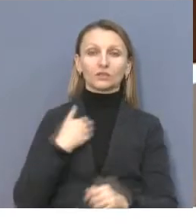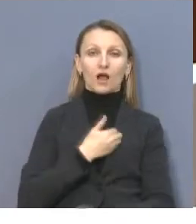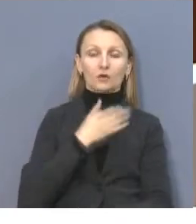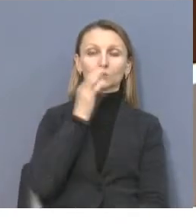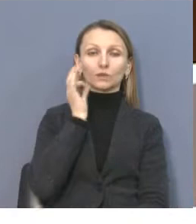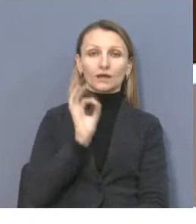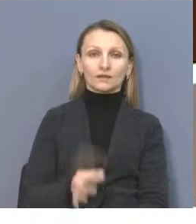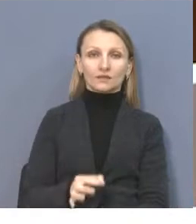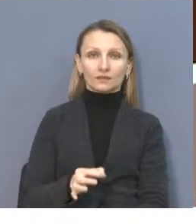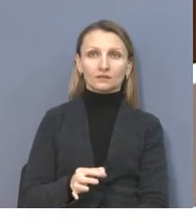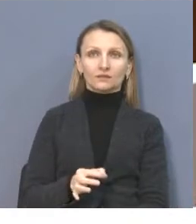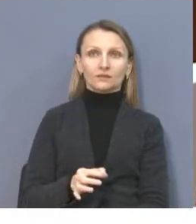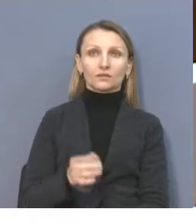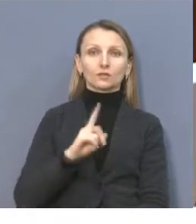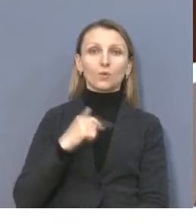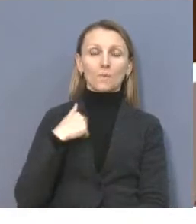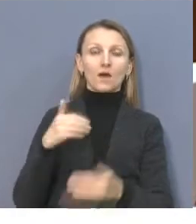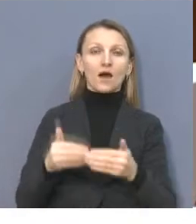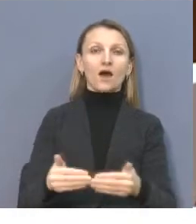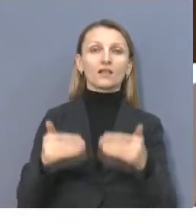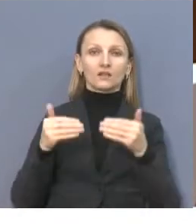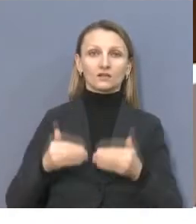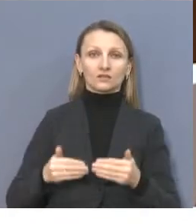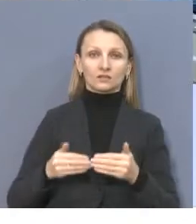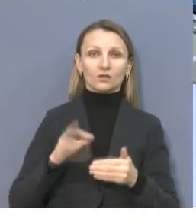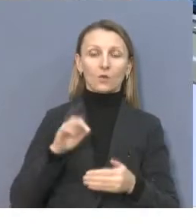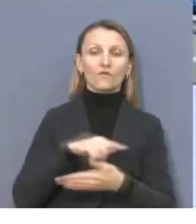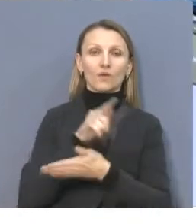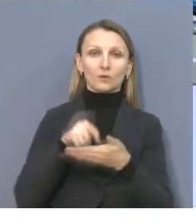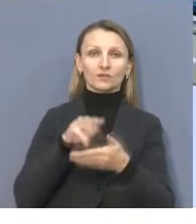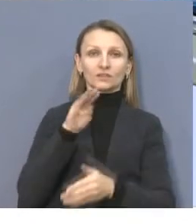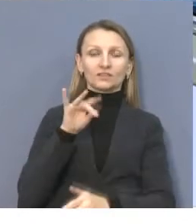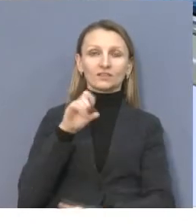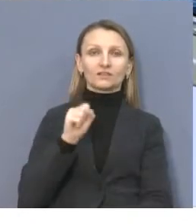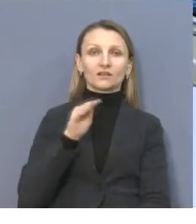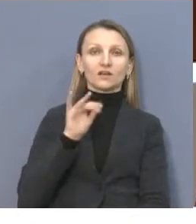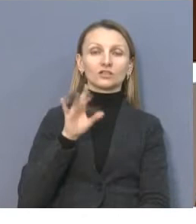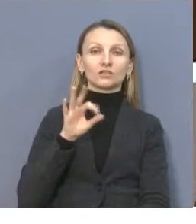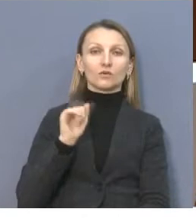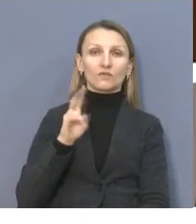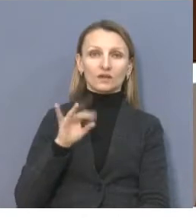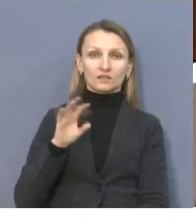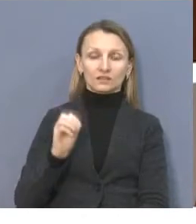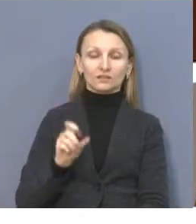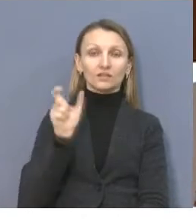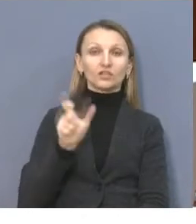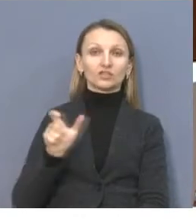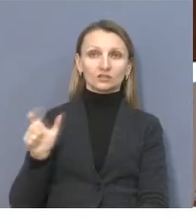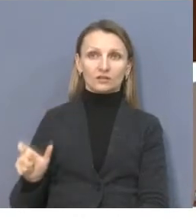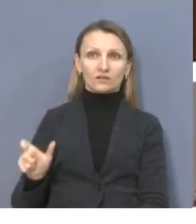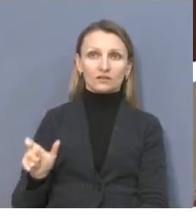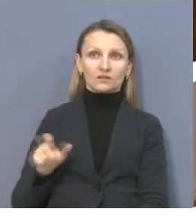мы отошли от вопросов тиражирование приступили ледяную парком он регистрируется человек налицо